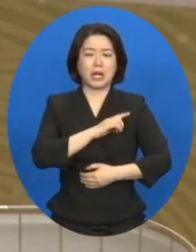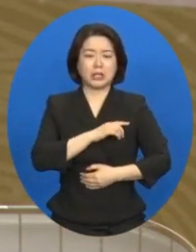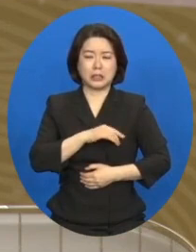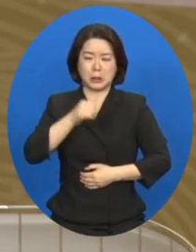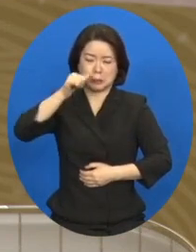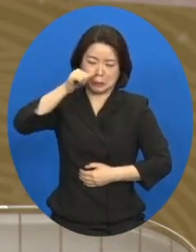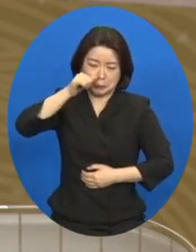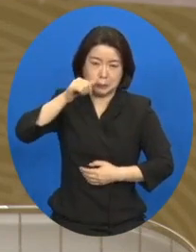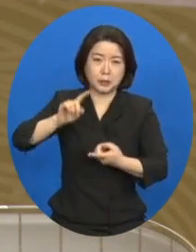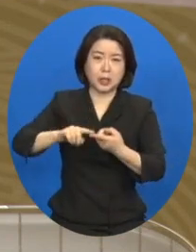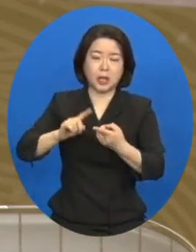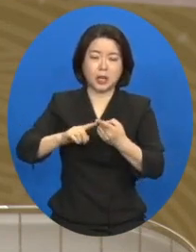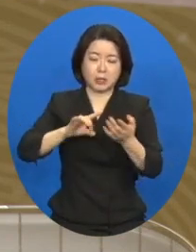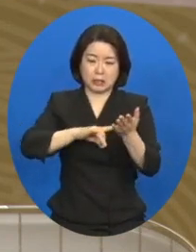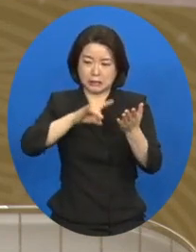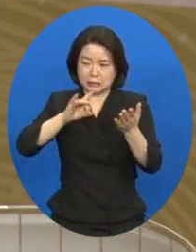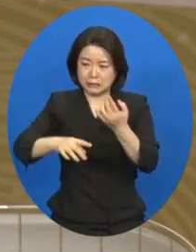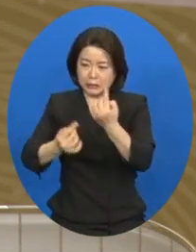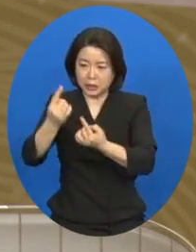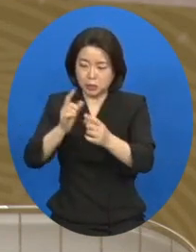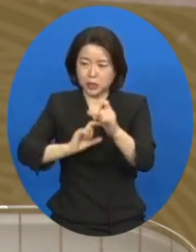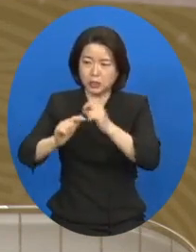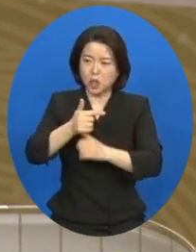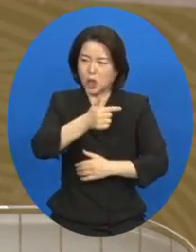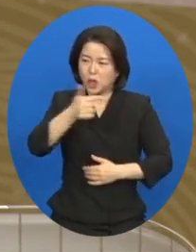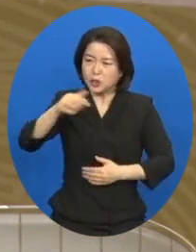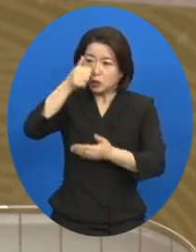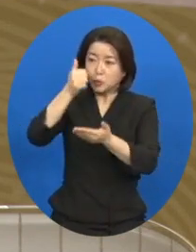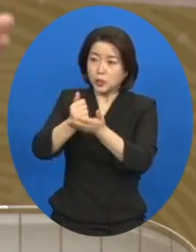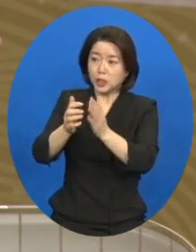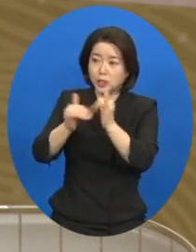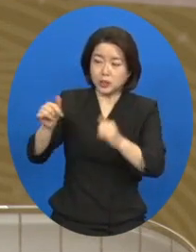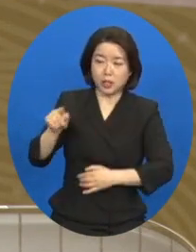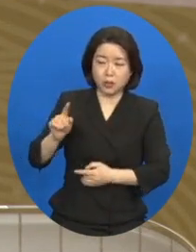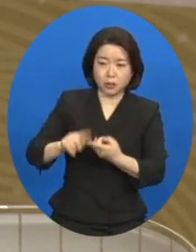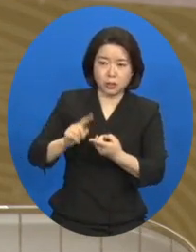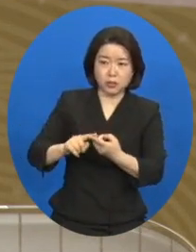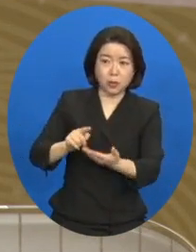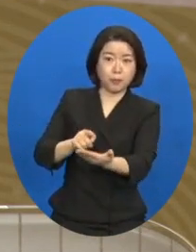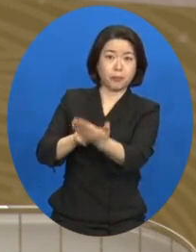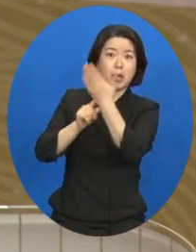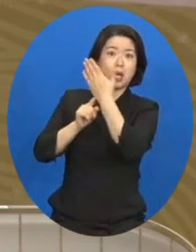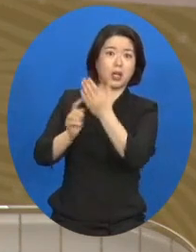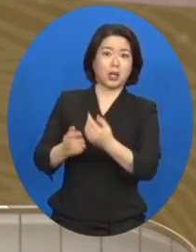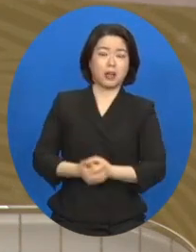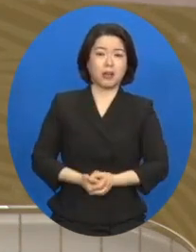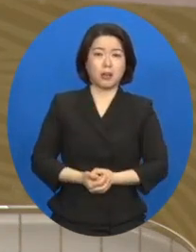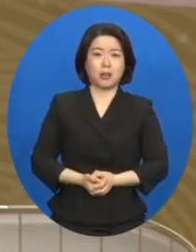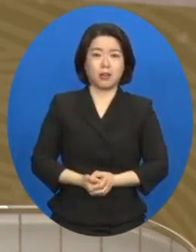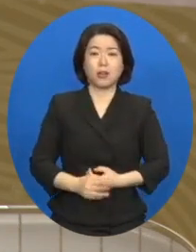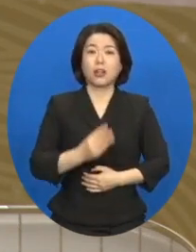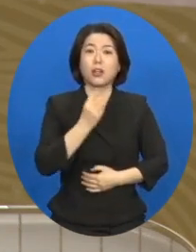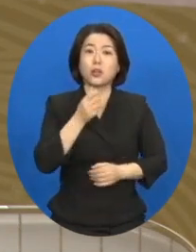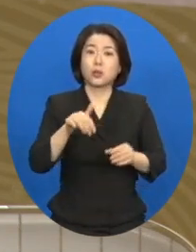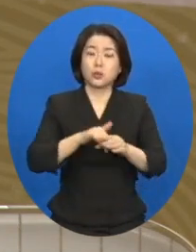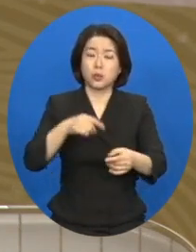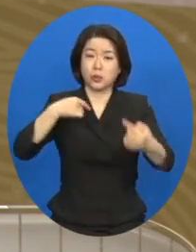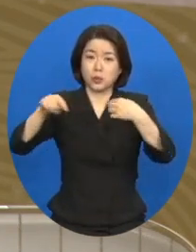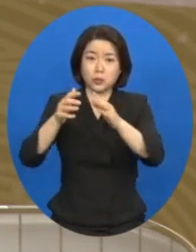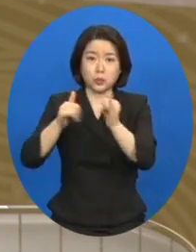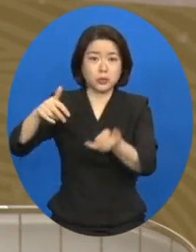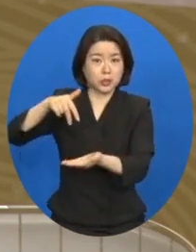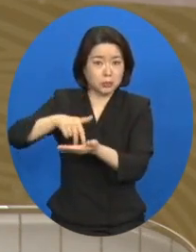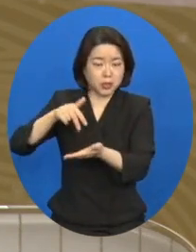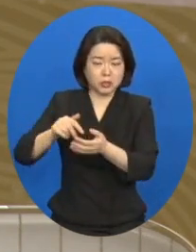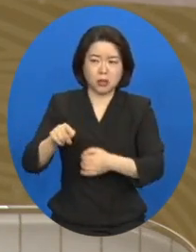경멸하던 세리보다도 더 큰 죄인이라 그 사실이 드러났어요. 이 유대교 지도자들에게 있어서는